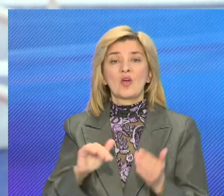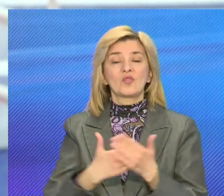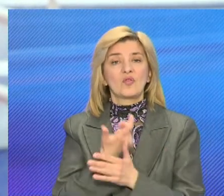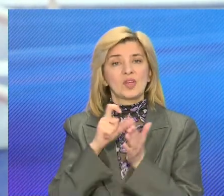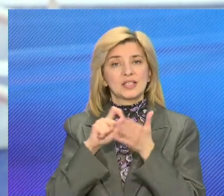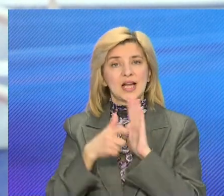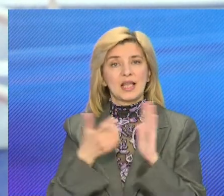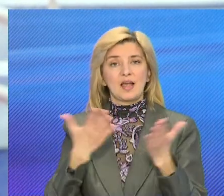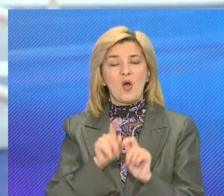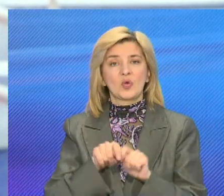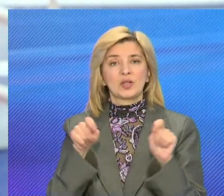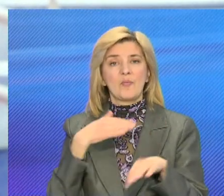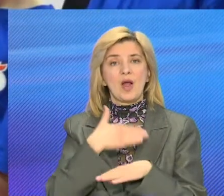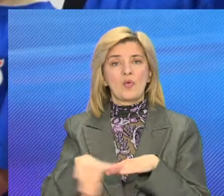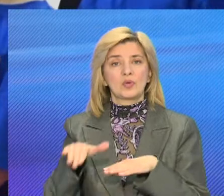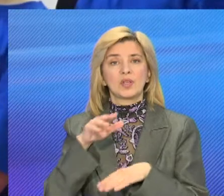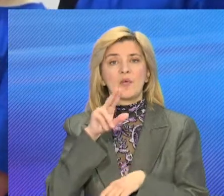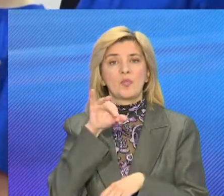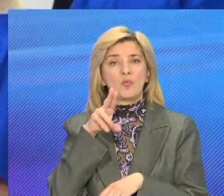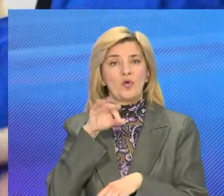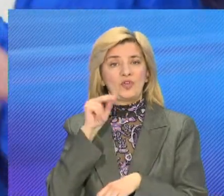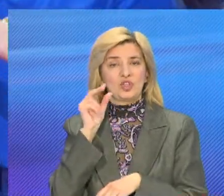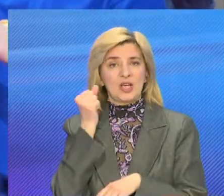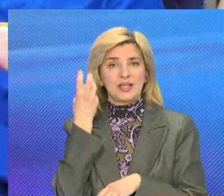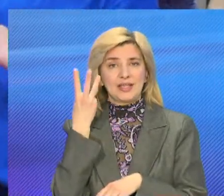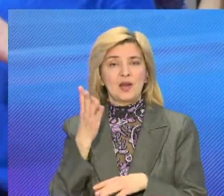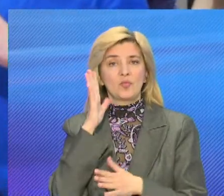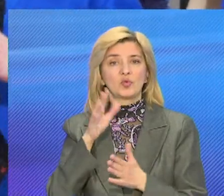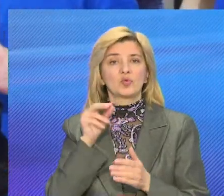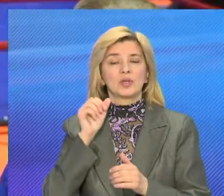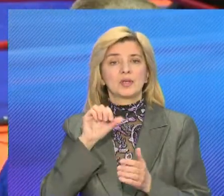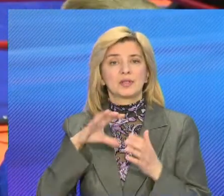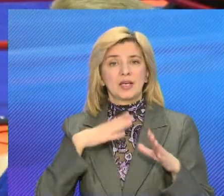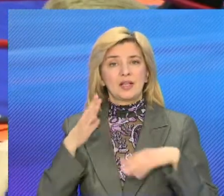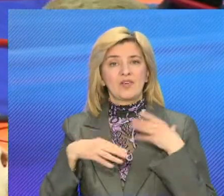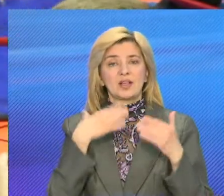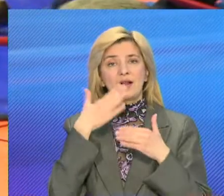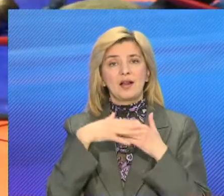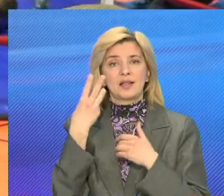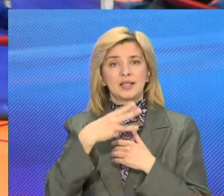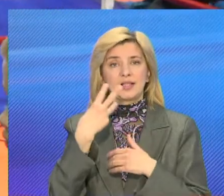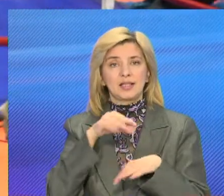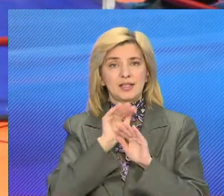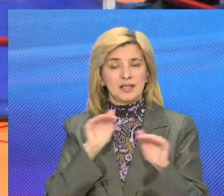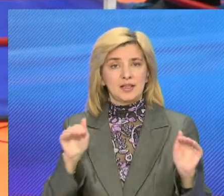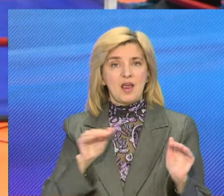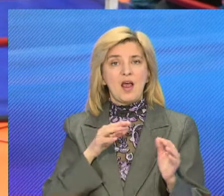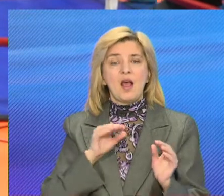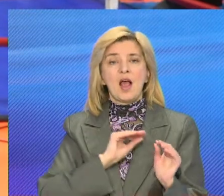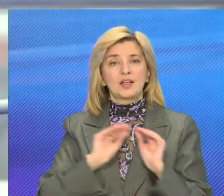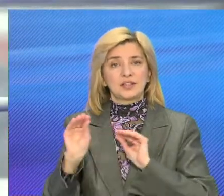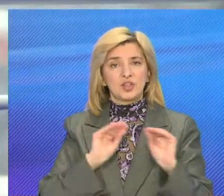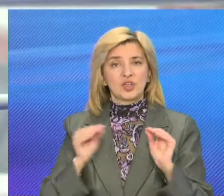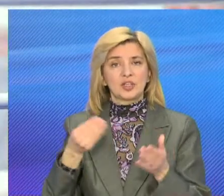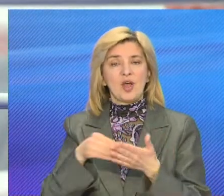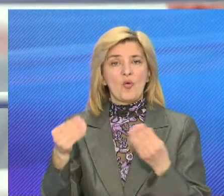якая адкрылася па адрасе Паповіча 3, будуць займацца каля 30 хлопчыкаў і дзяўчынак. Аснашчэнне, закупка экіпіроўкі, аплата работы